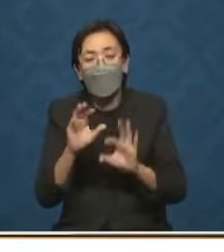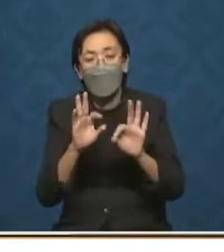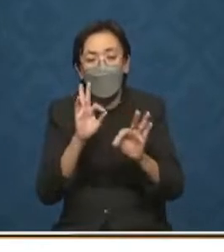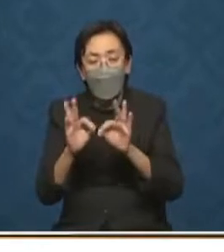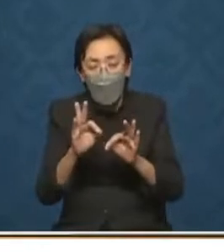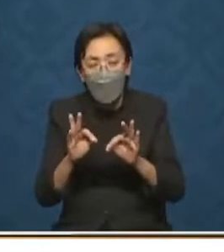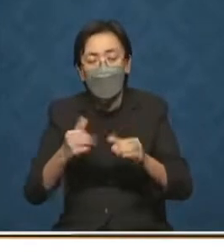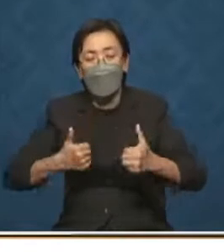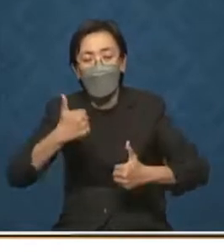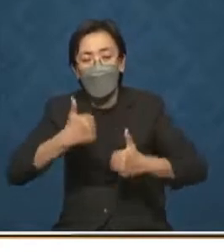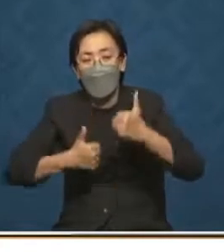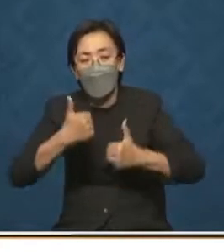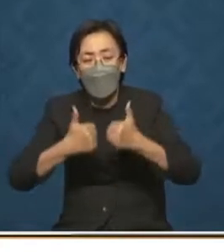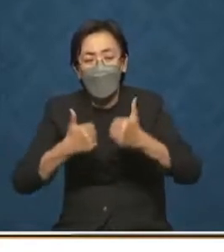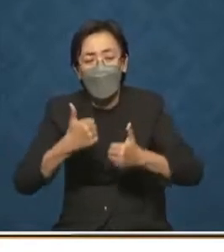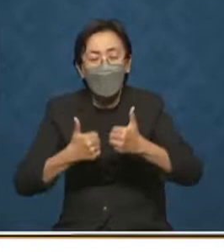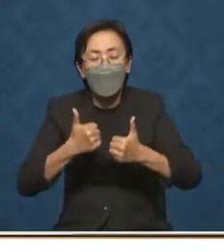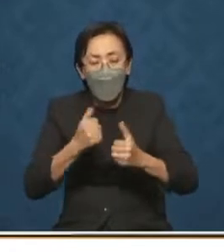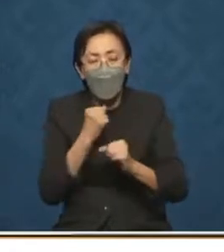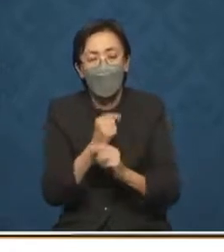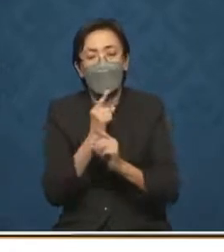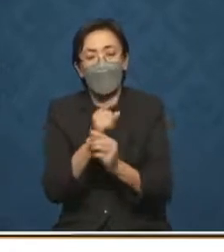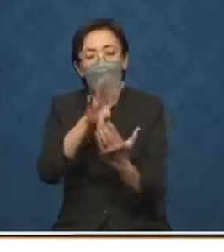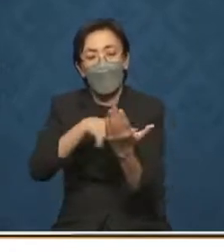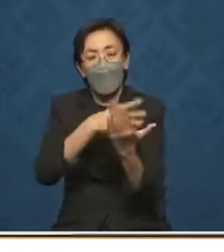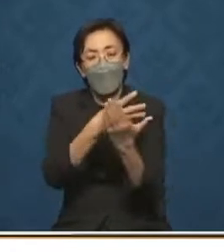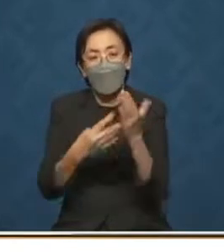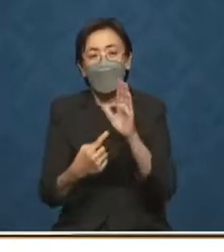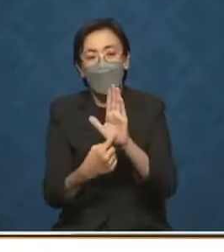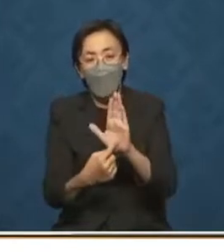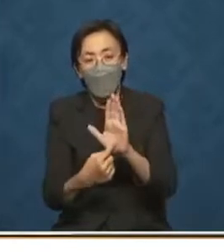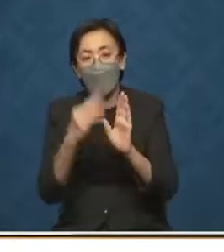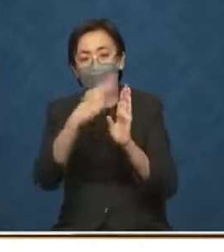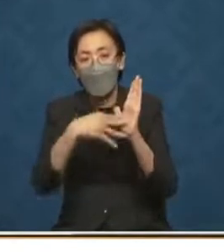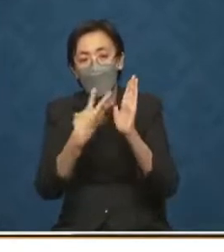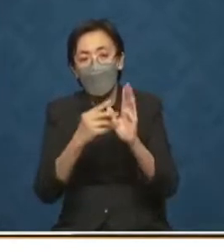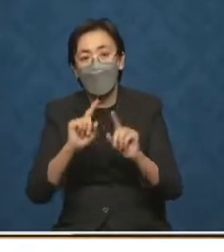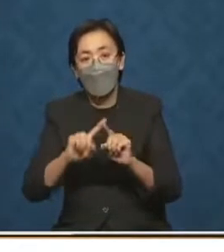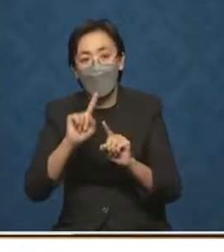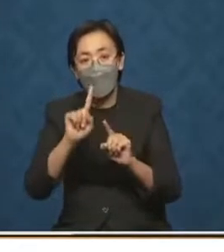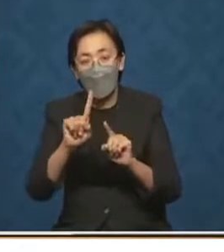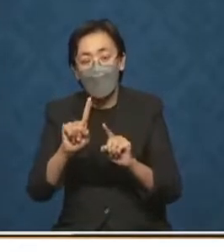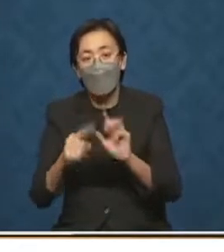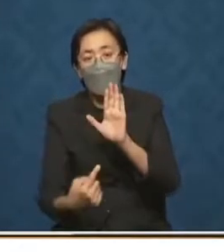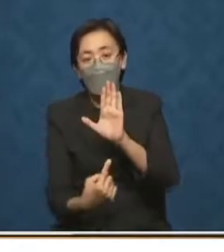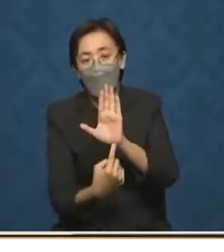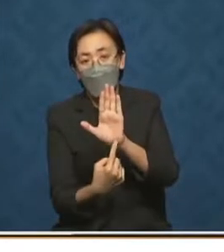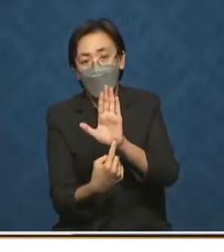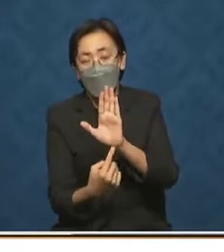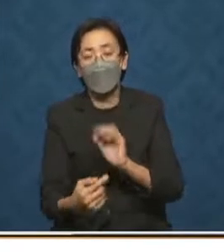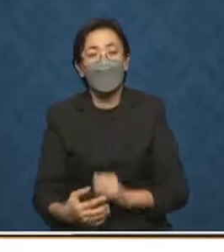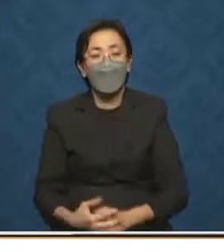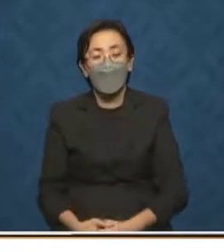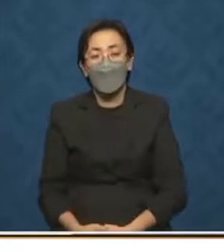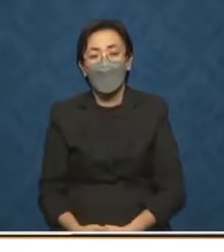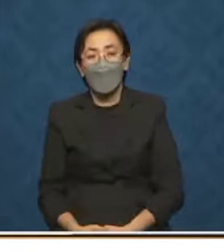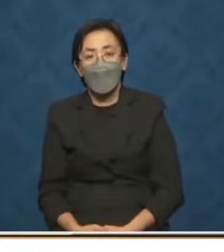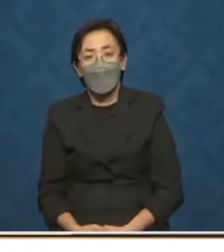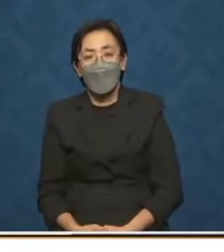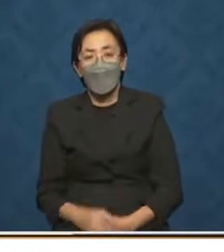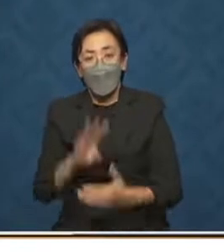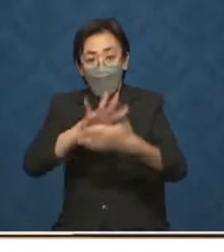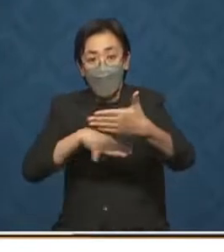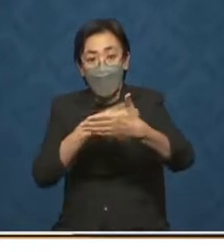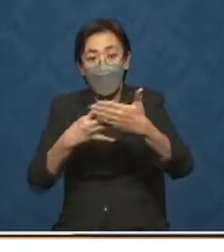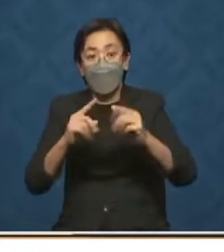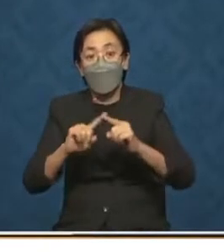บ EVIDINGจนได้ข้อมูลตามตาราง ขอตารางที่ 1 นะครับตาราง